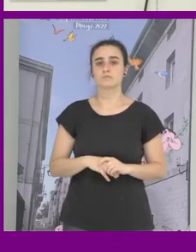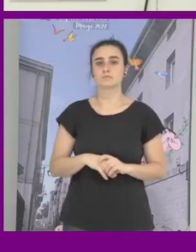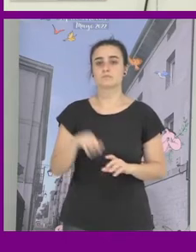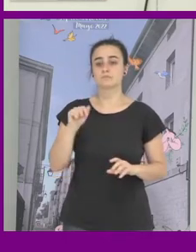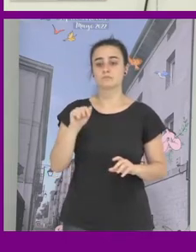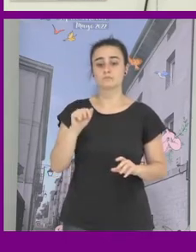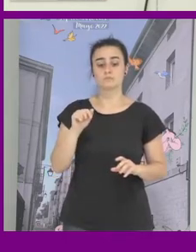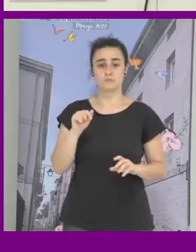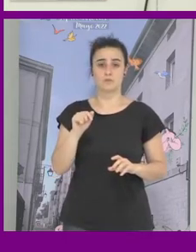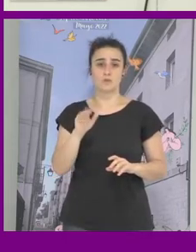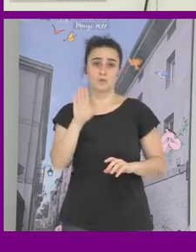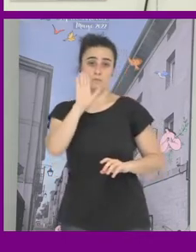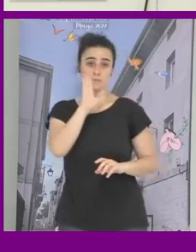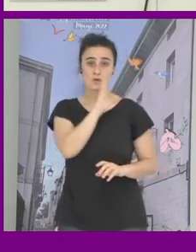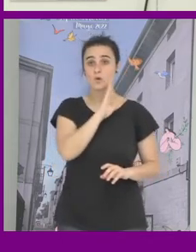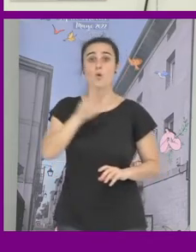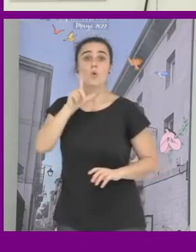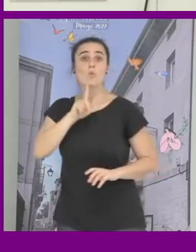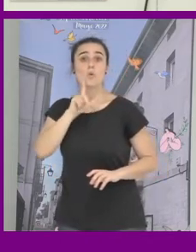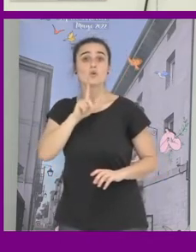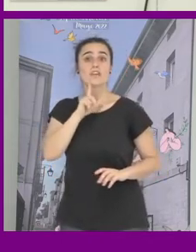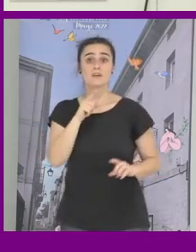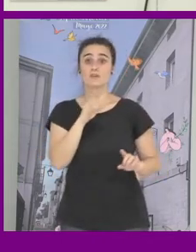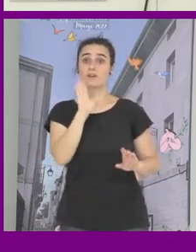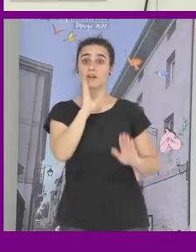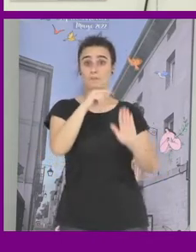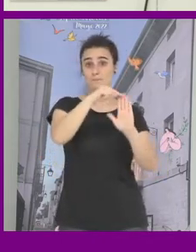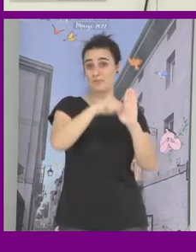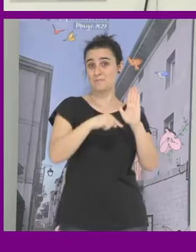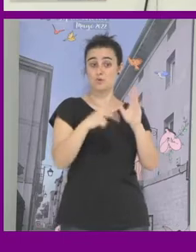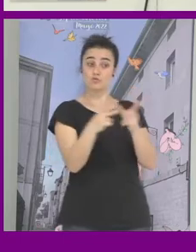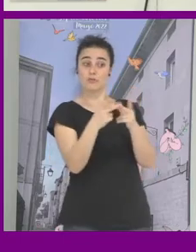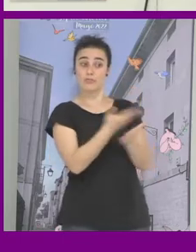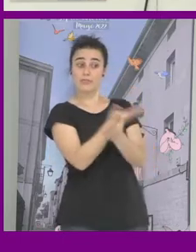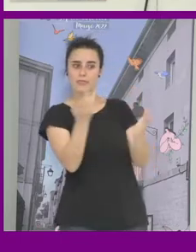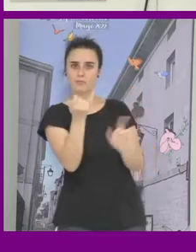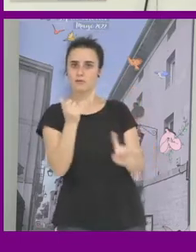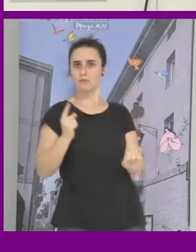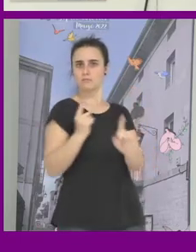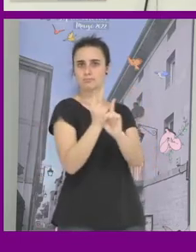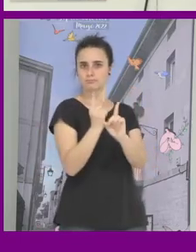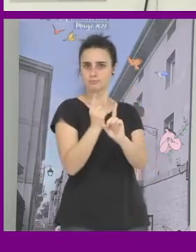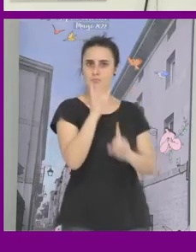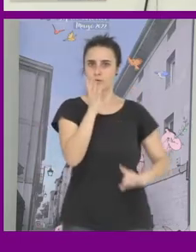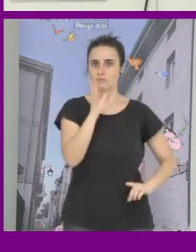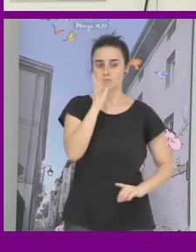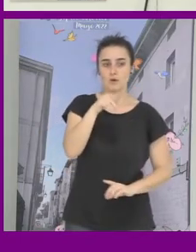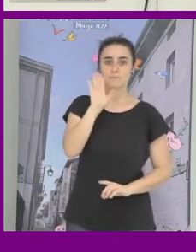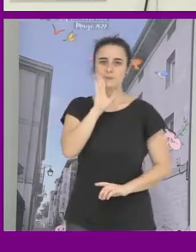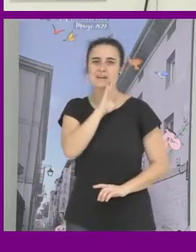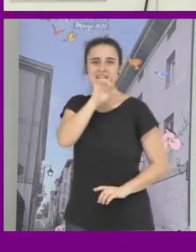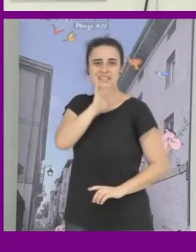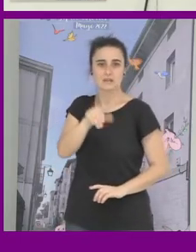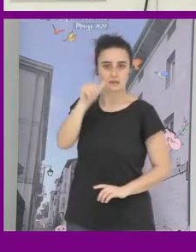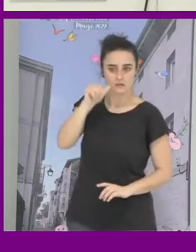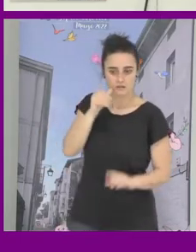amatasun boieroek talka egiten dutela, ba, printzipio honekin. Hau da, jendarteari begira ama da haurdun egon dena eta erditu duena. Eta horrek